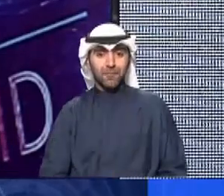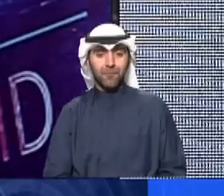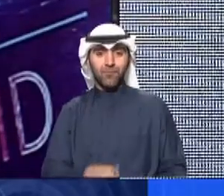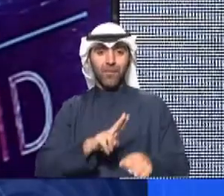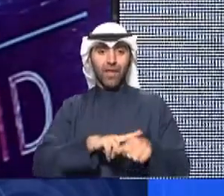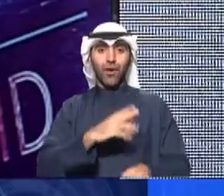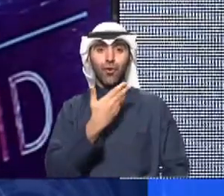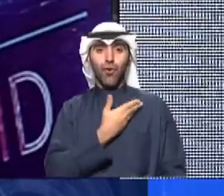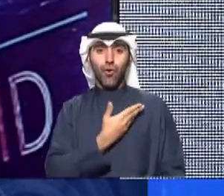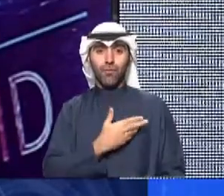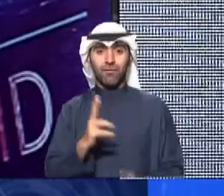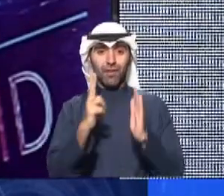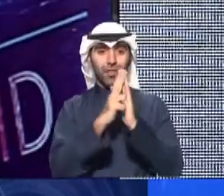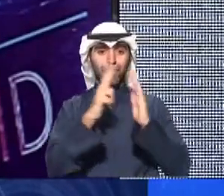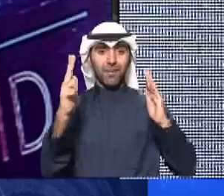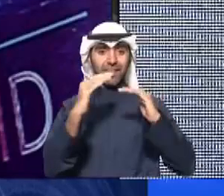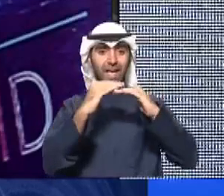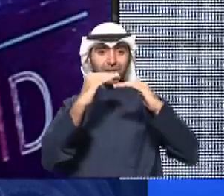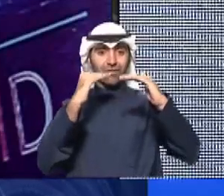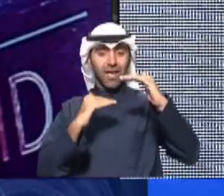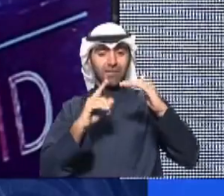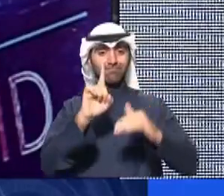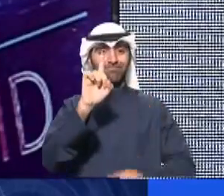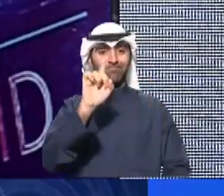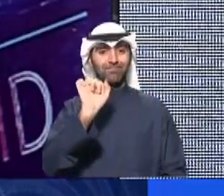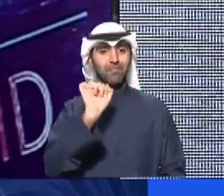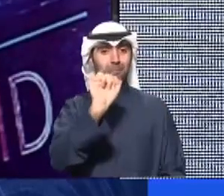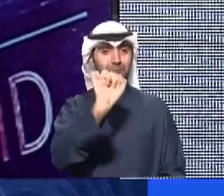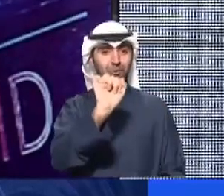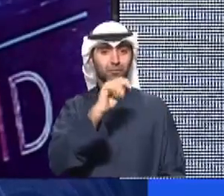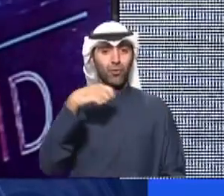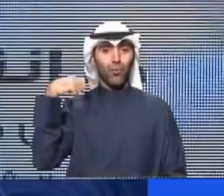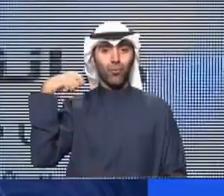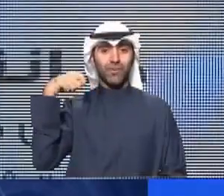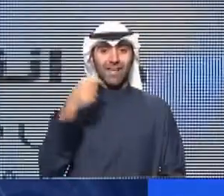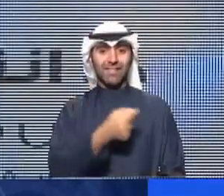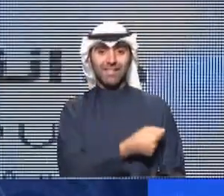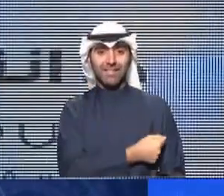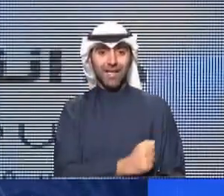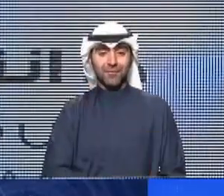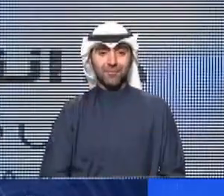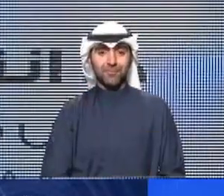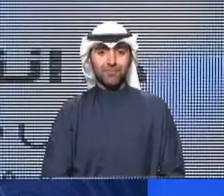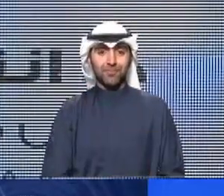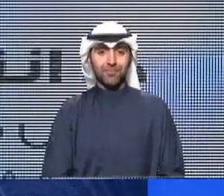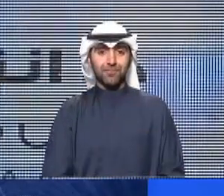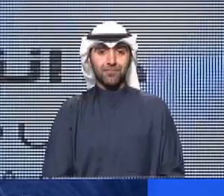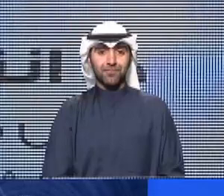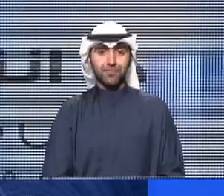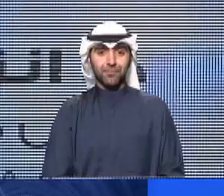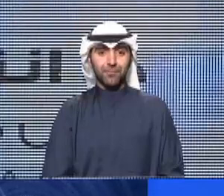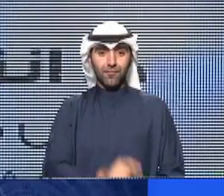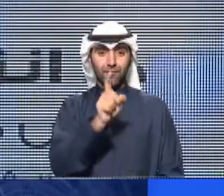الصحة في مركز تطعيم مشرف إن شاء الله. دكتورة، يعني في بعض الأسئلة دائما اللي تطرح